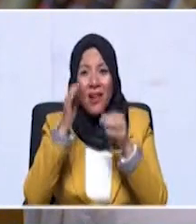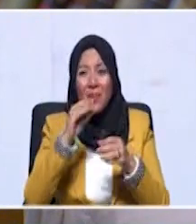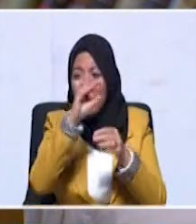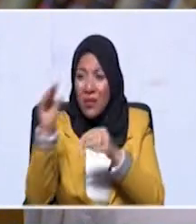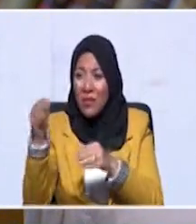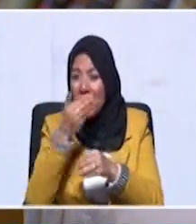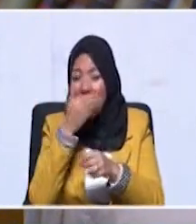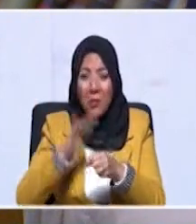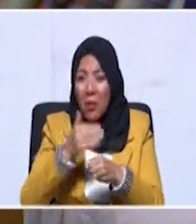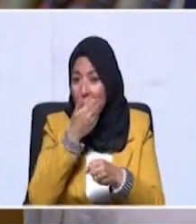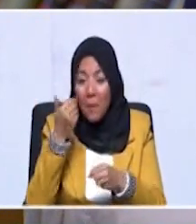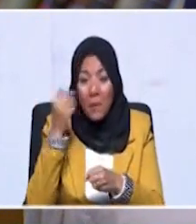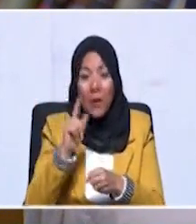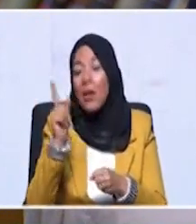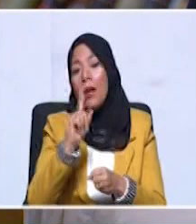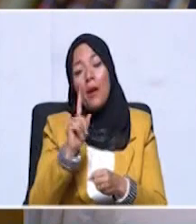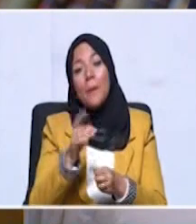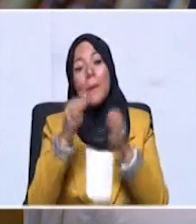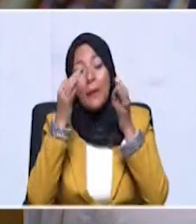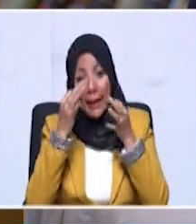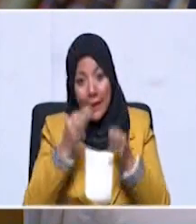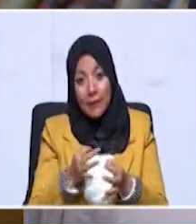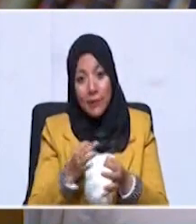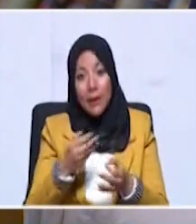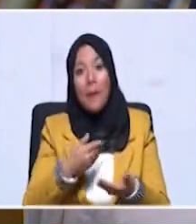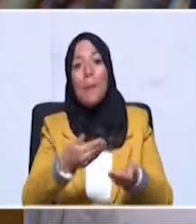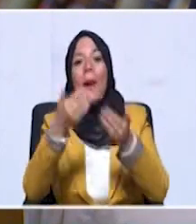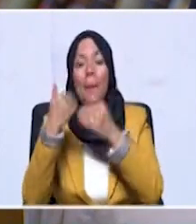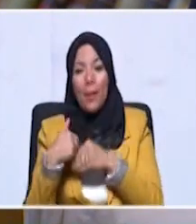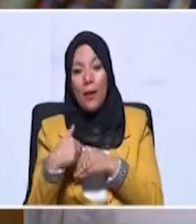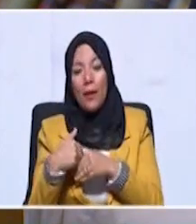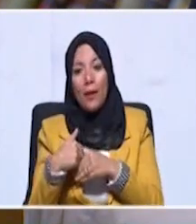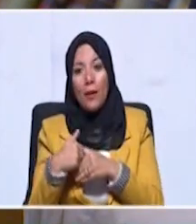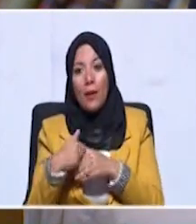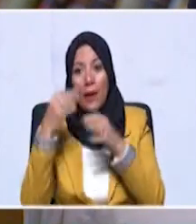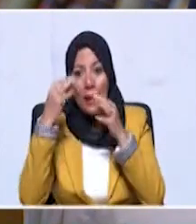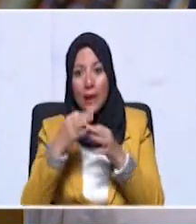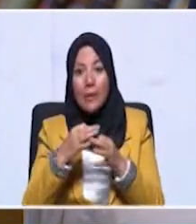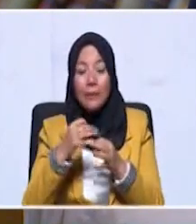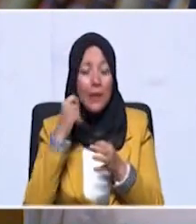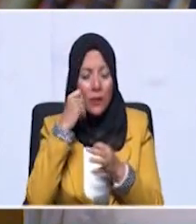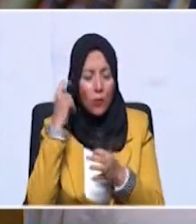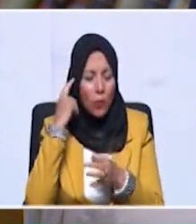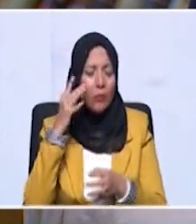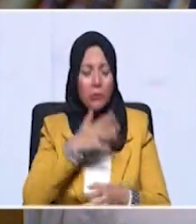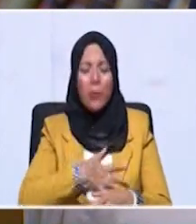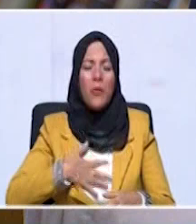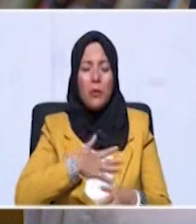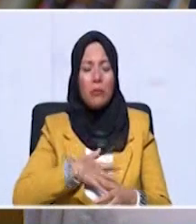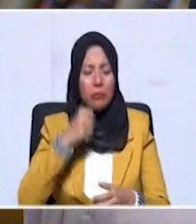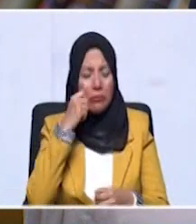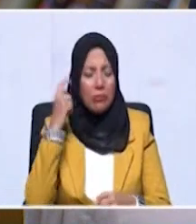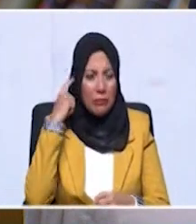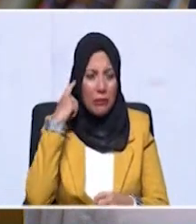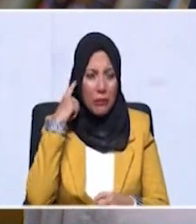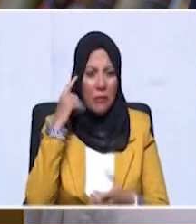رمضان وانا اخشى على هذه الامه واخشى على نفسي في المقام الاول من شكايه يشكوها حضره النبي